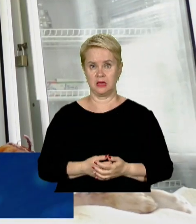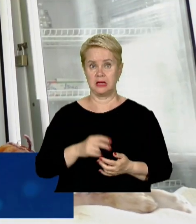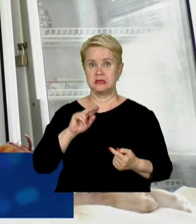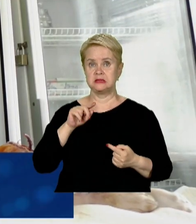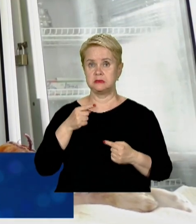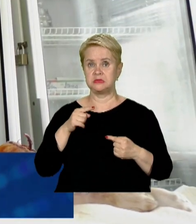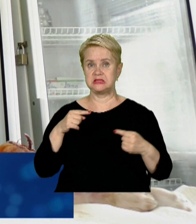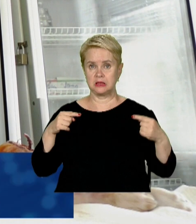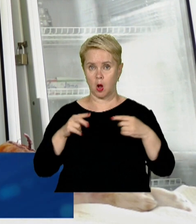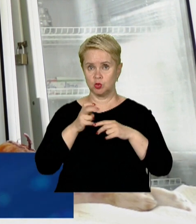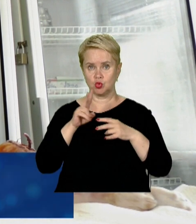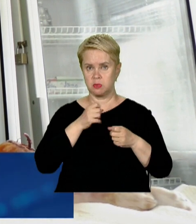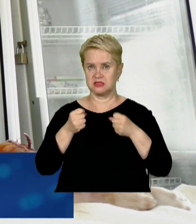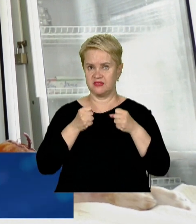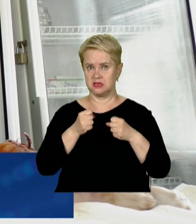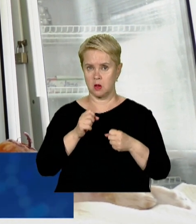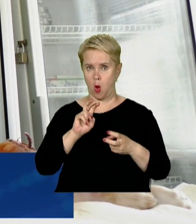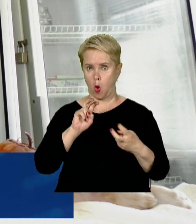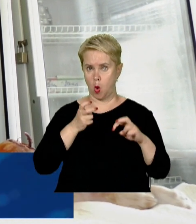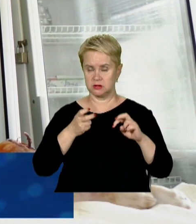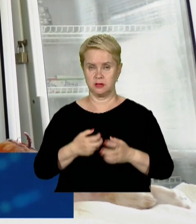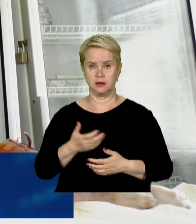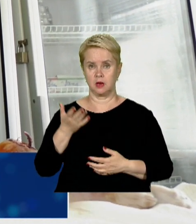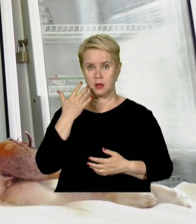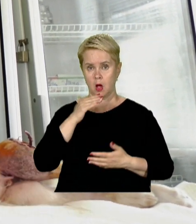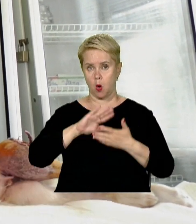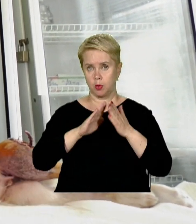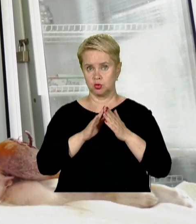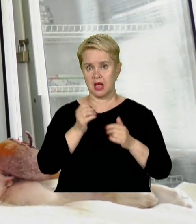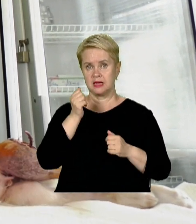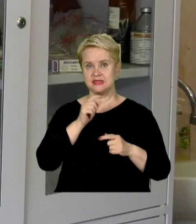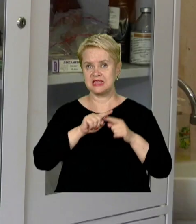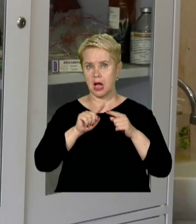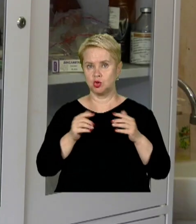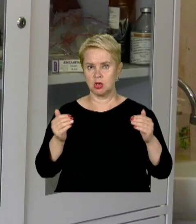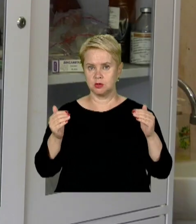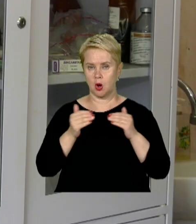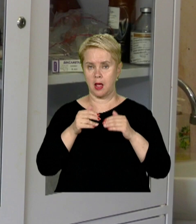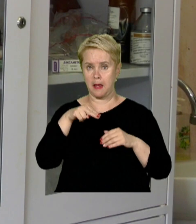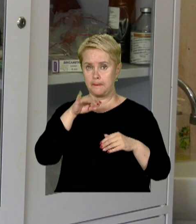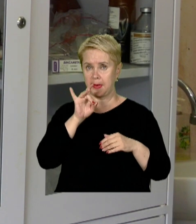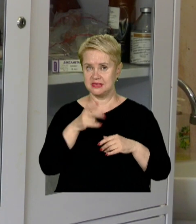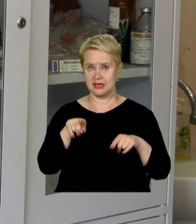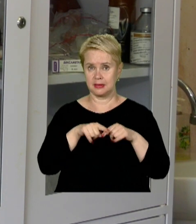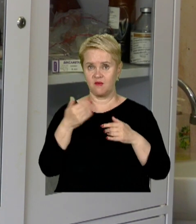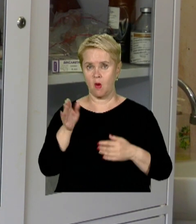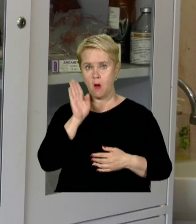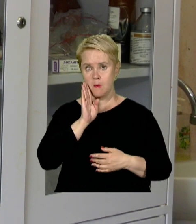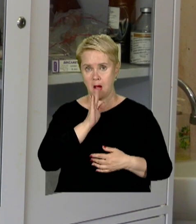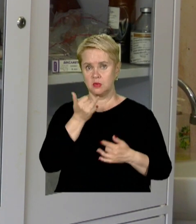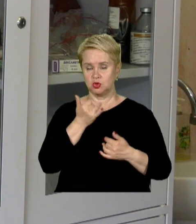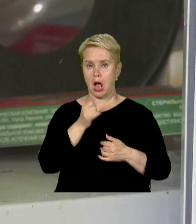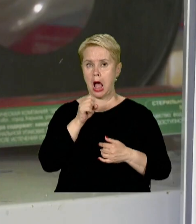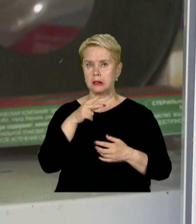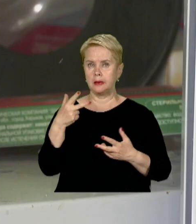кості, для того, щоб зафіксувати кость в определене положення для скорішого зрощення. Песик також, як його мати, проходить